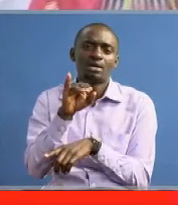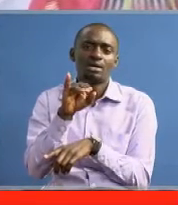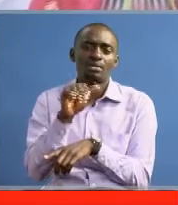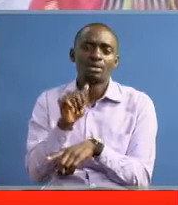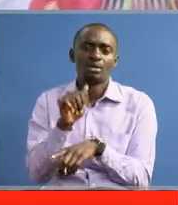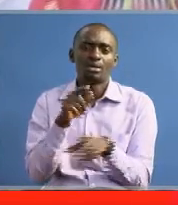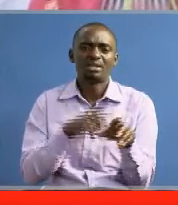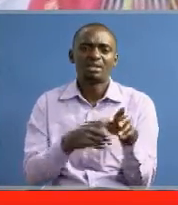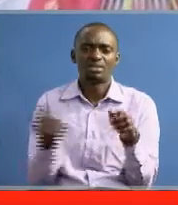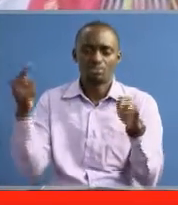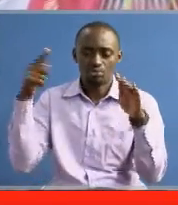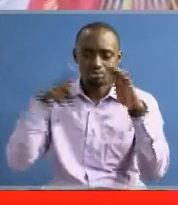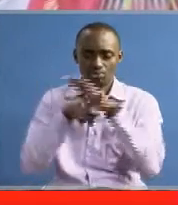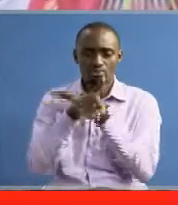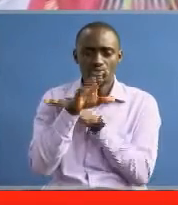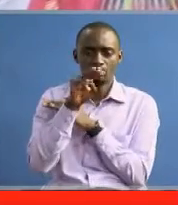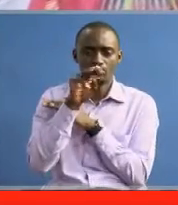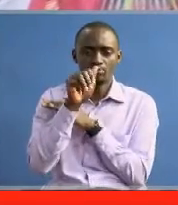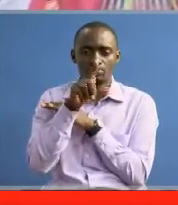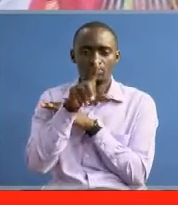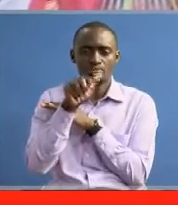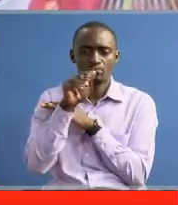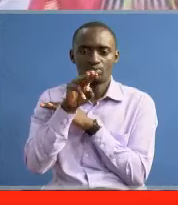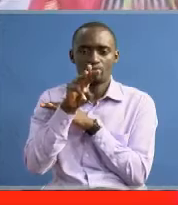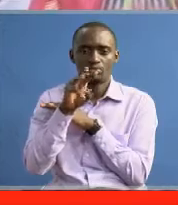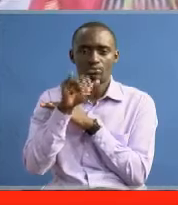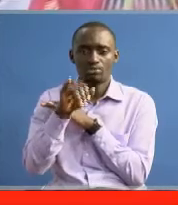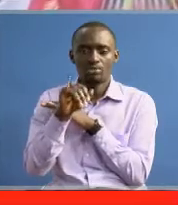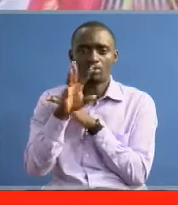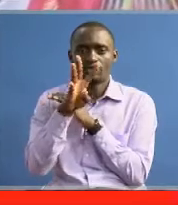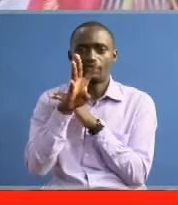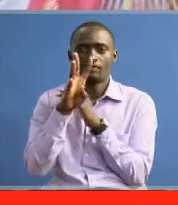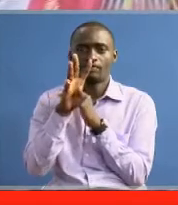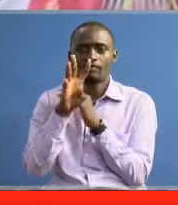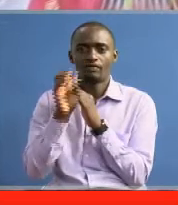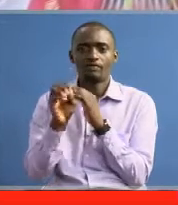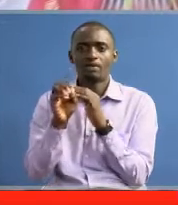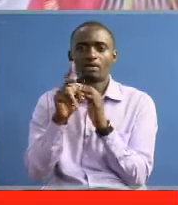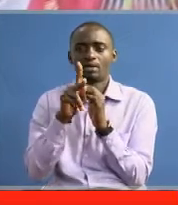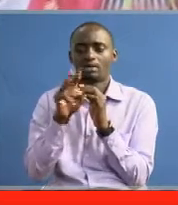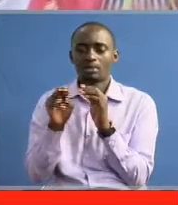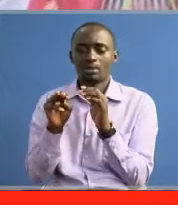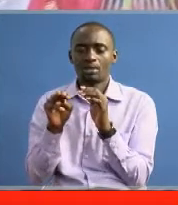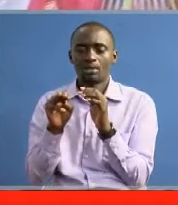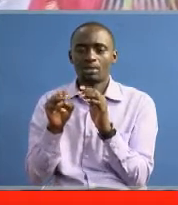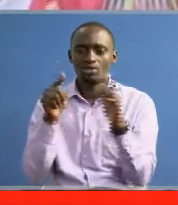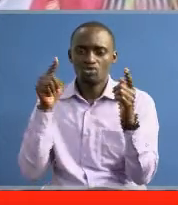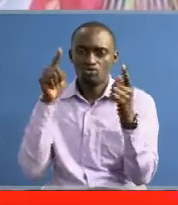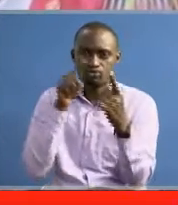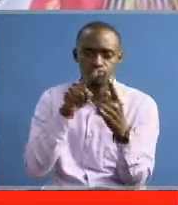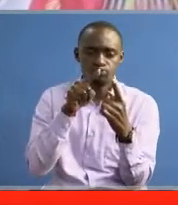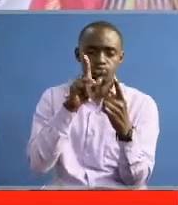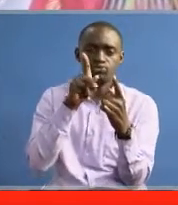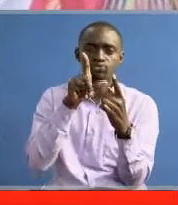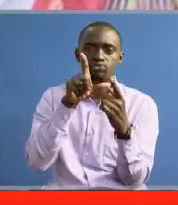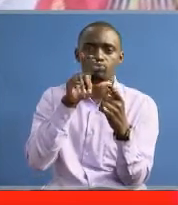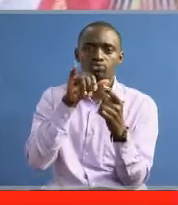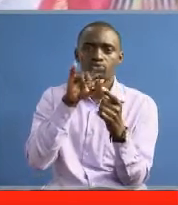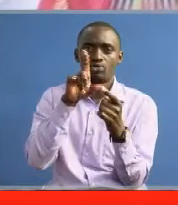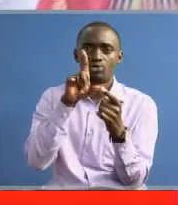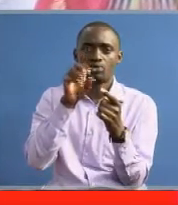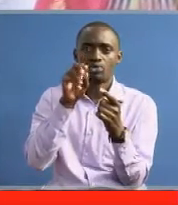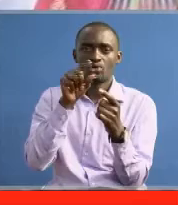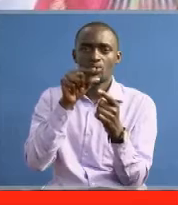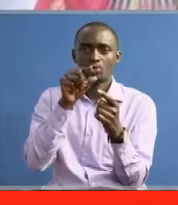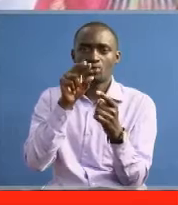kwa Malawi, karibu kilomita 40 vile ninavyoambiwa kufika Lilongwe, ndiyo